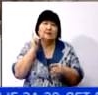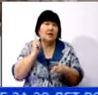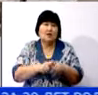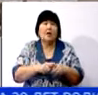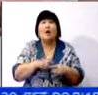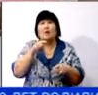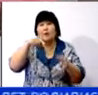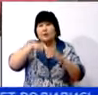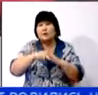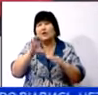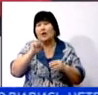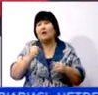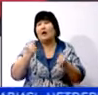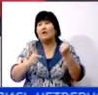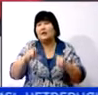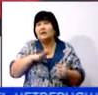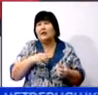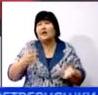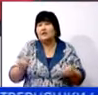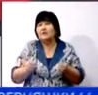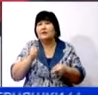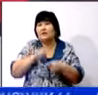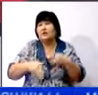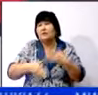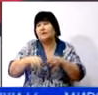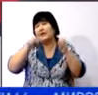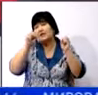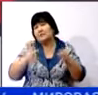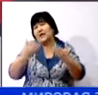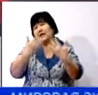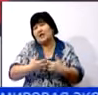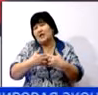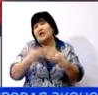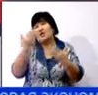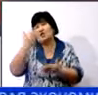Зажатого в салоне водителя спасателям пришлось вызволять с помощью специальных инструментов.